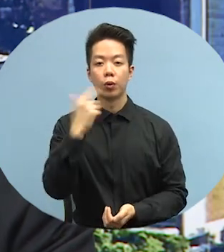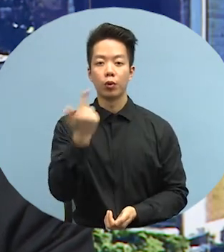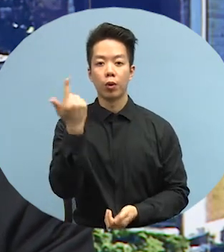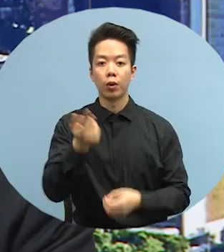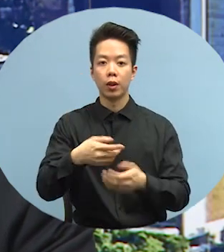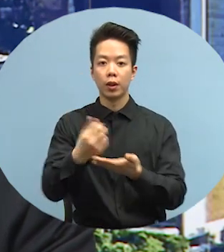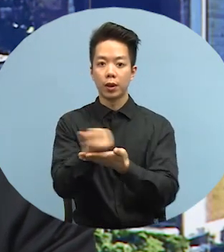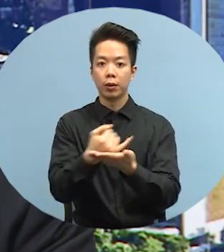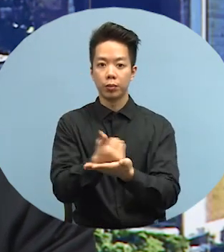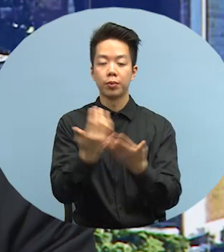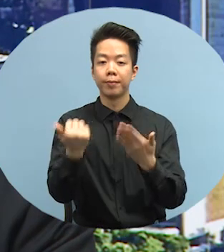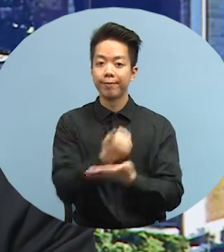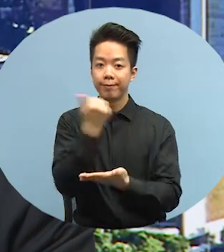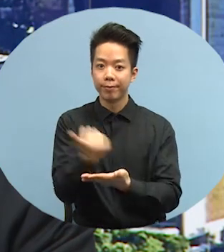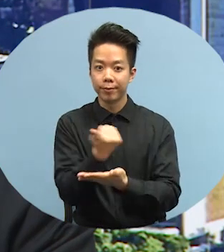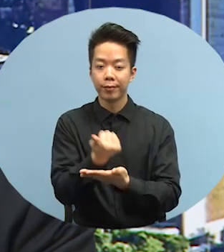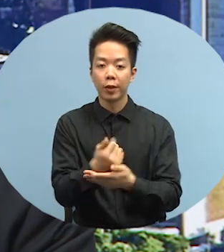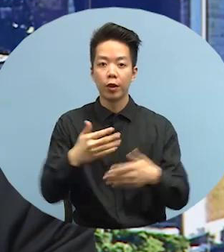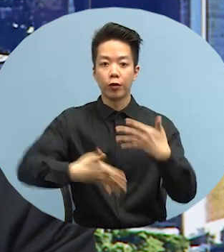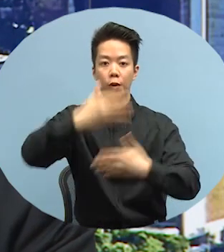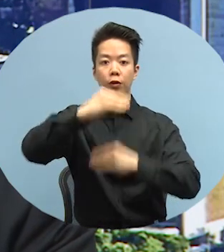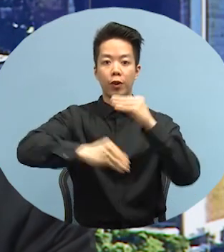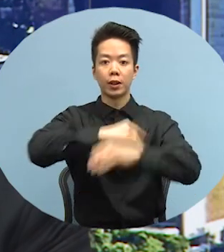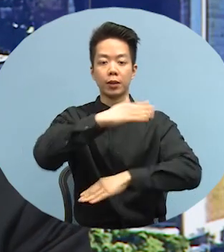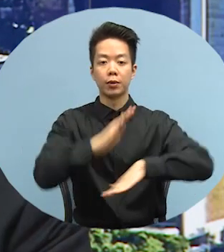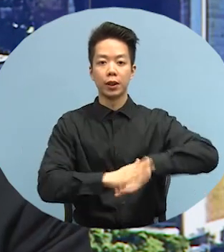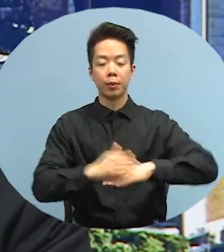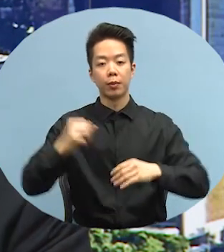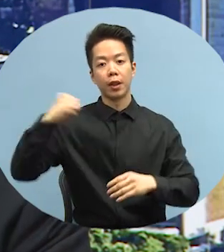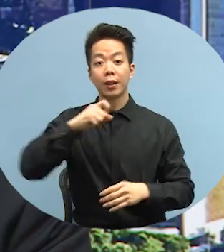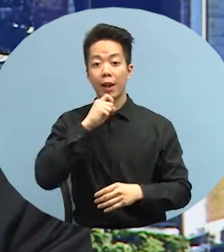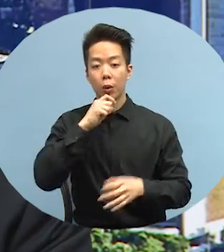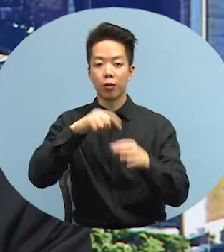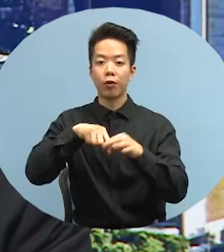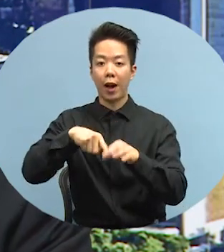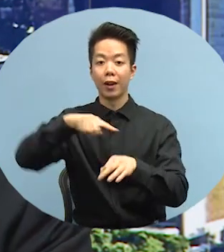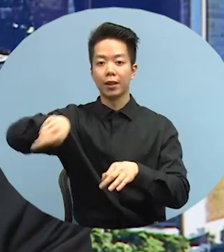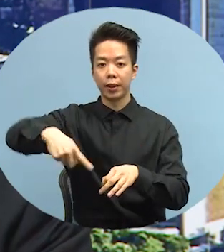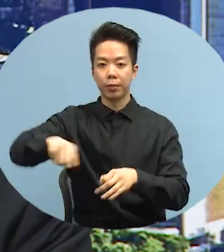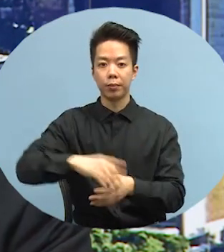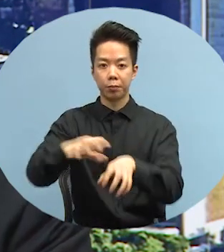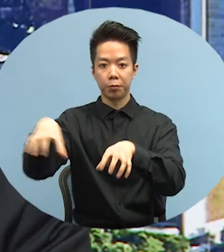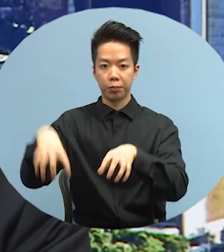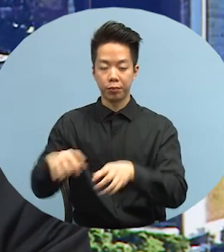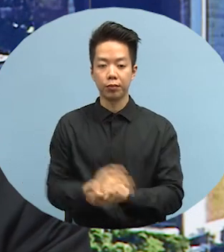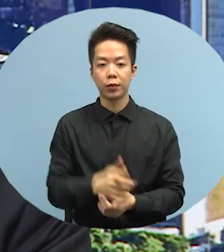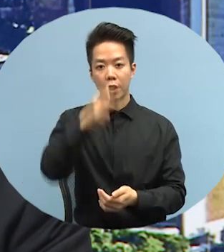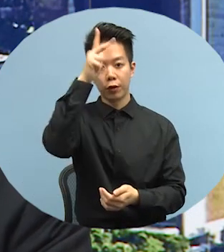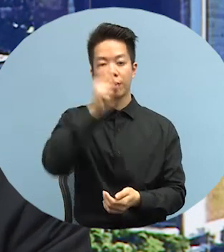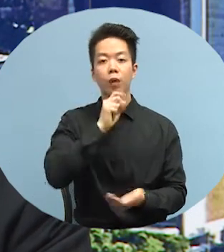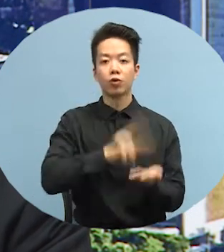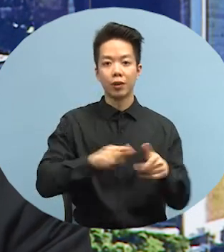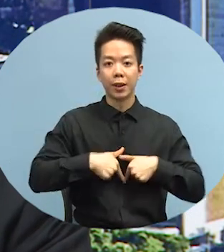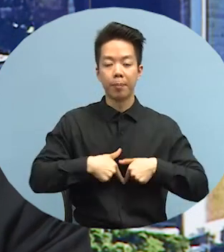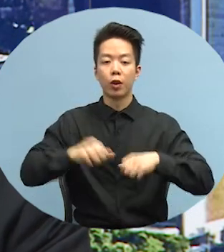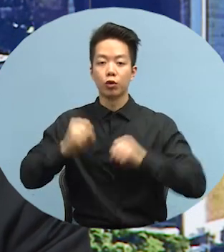檢視具房屋發展潛力的中地群。政府是有信心和決心在